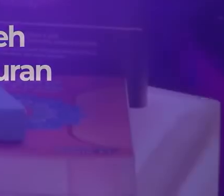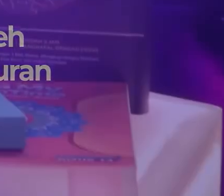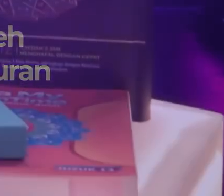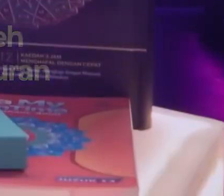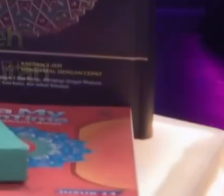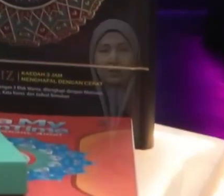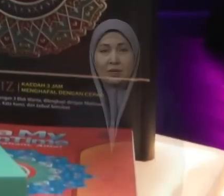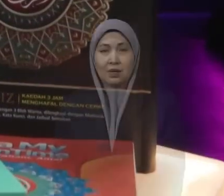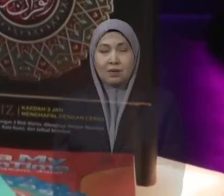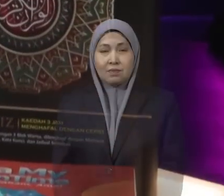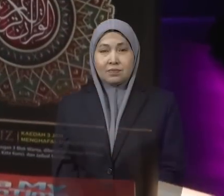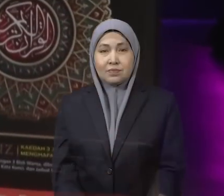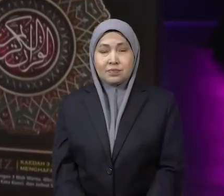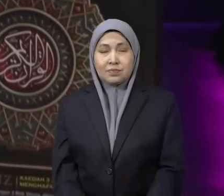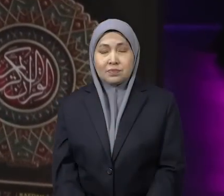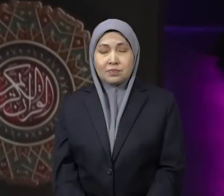العالمين.